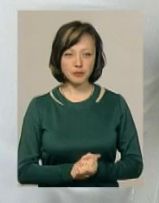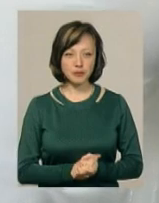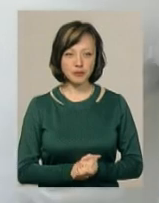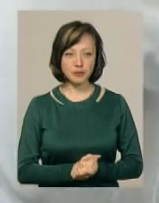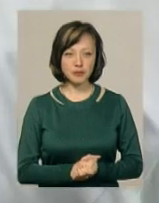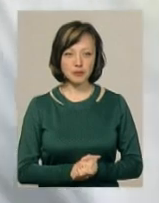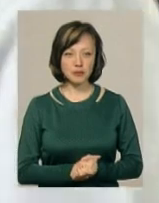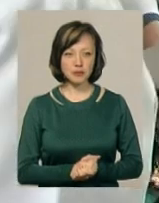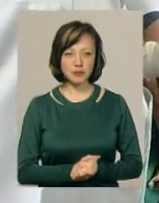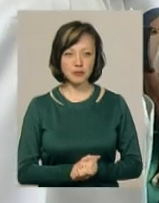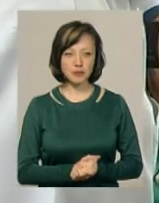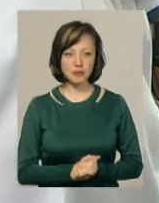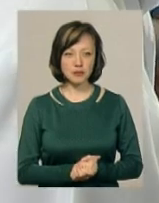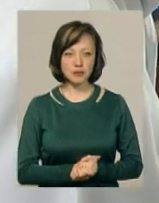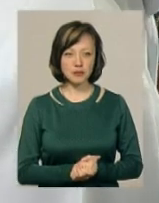Один є, що